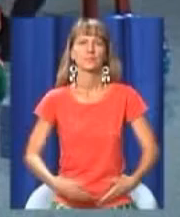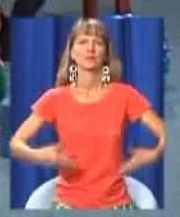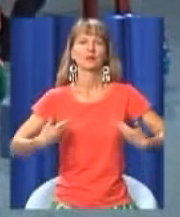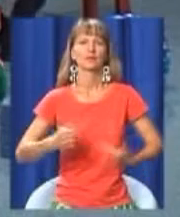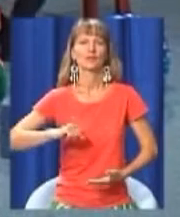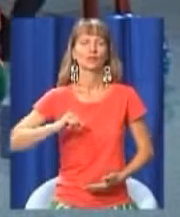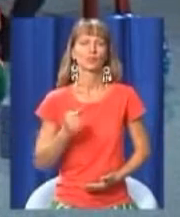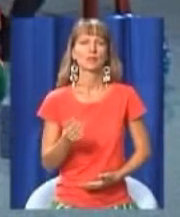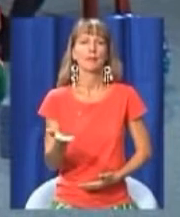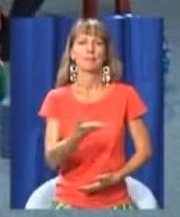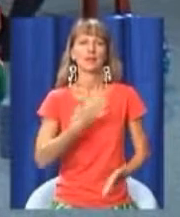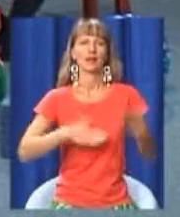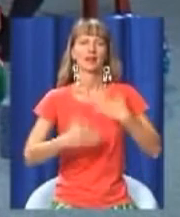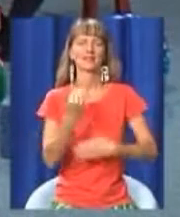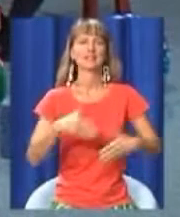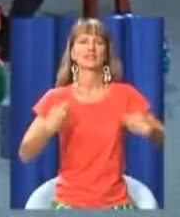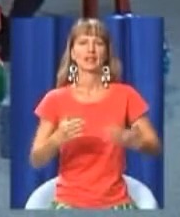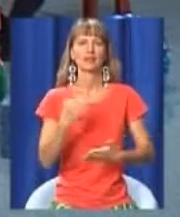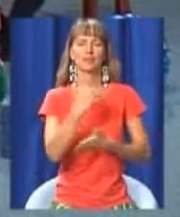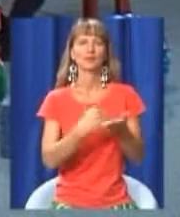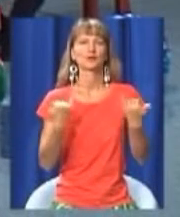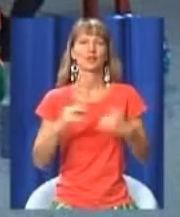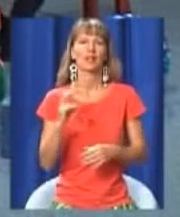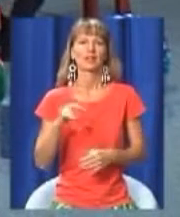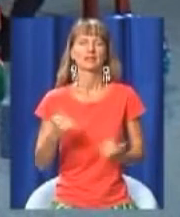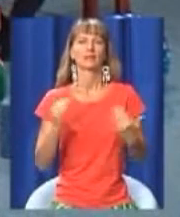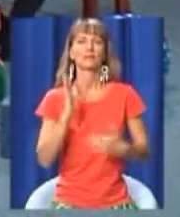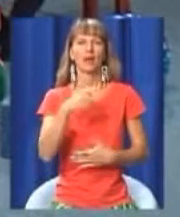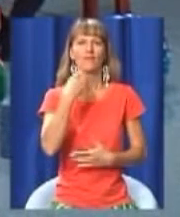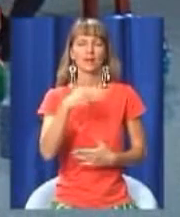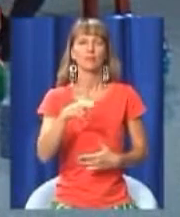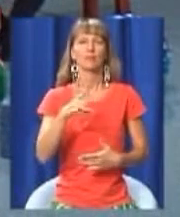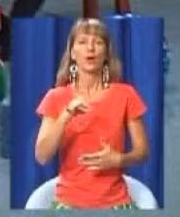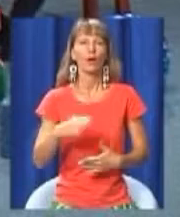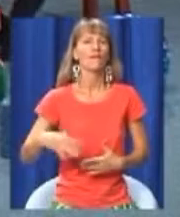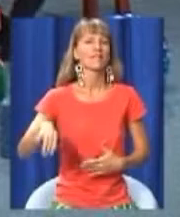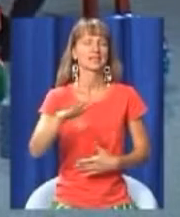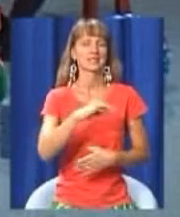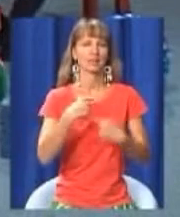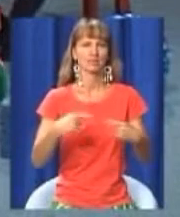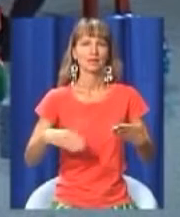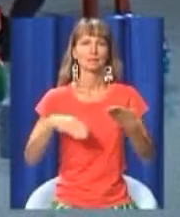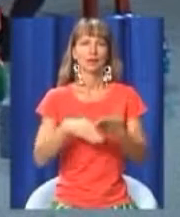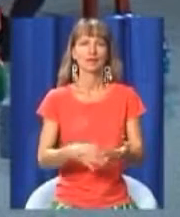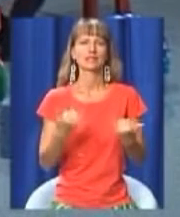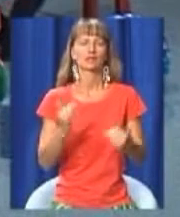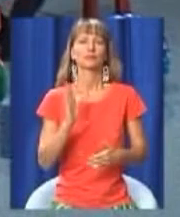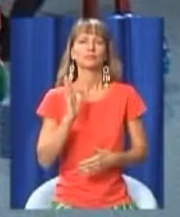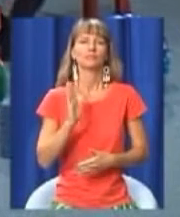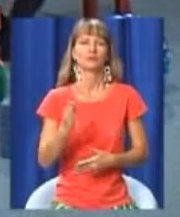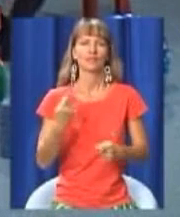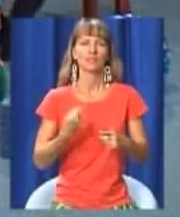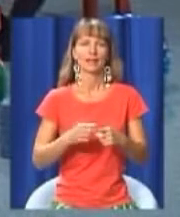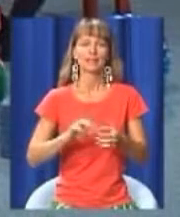Привіт, друзі! Ми раді вас вітати у програмі «Чудесний канал» і сьогодні будемо говорити про все на світі. Допомагати мені сьогодні, до речі, буде у